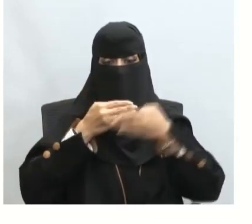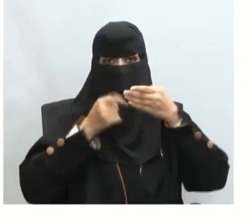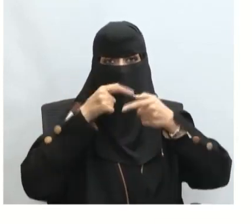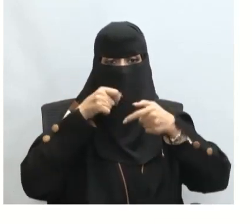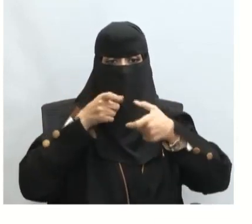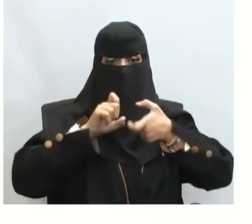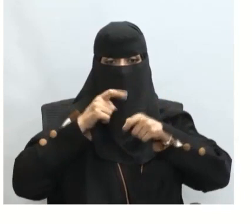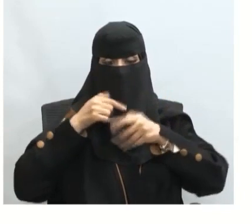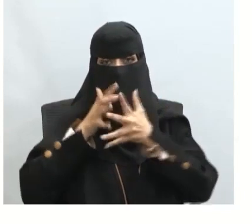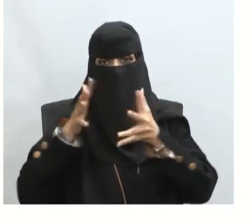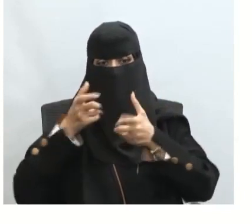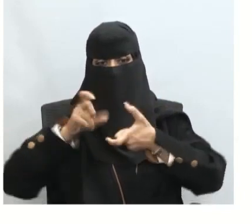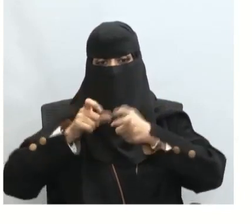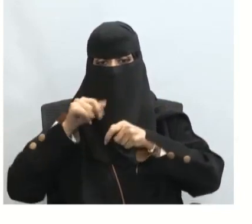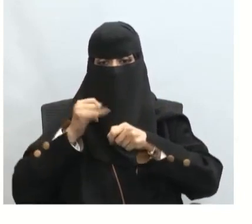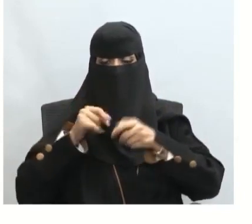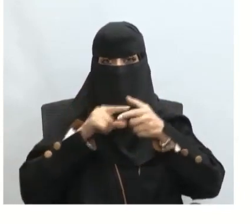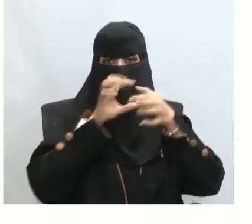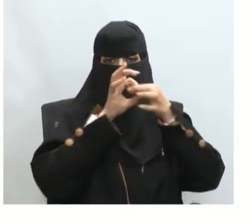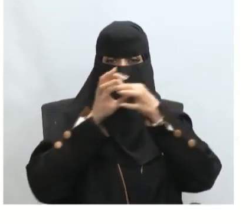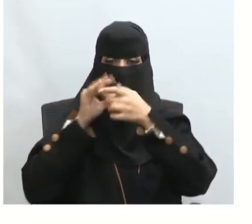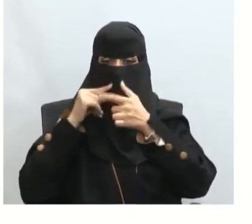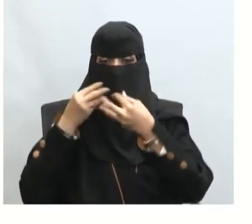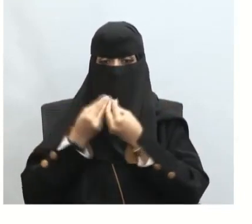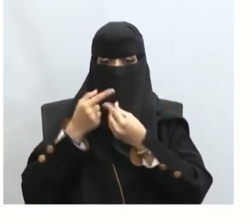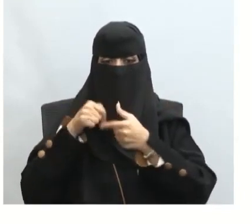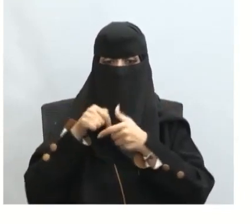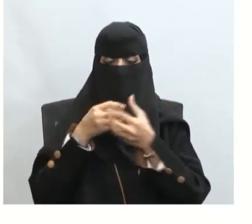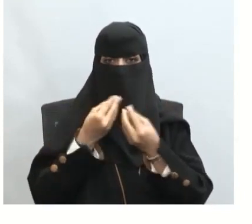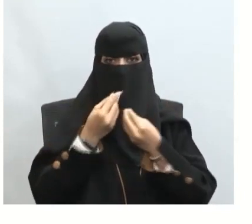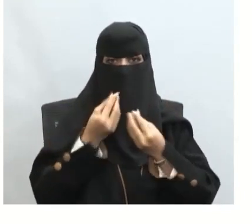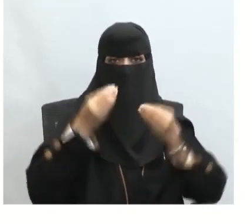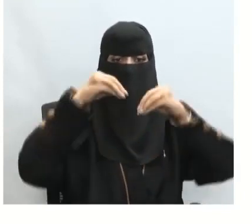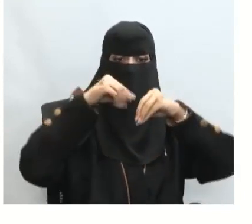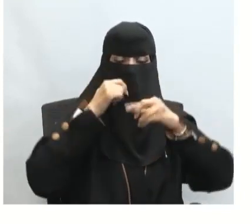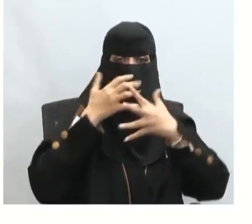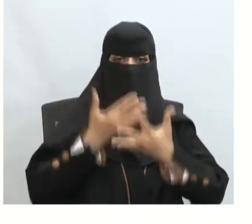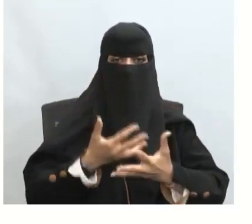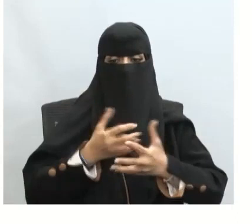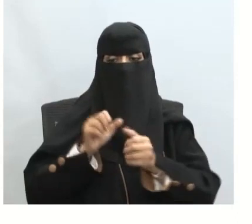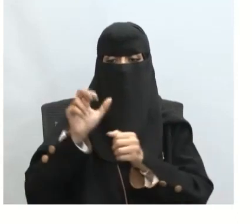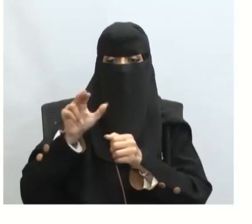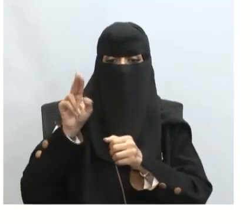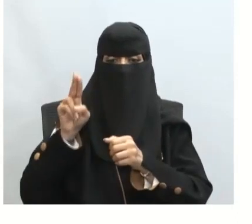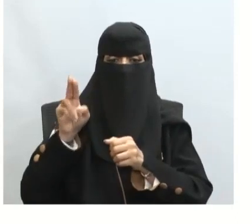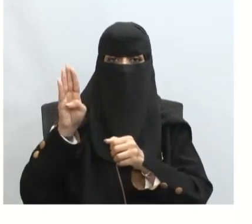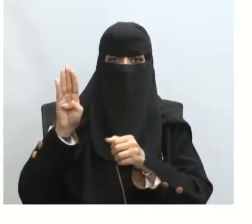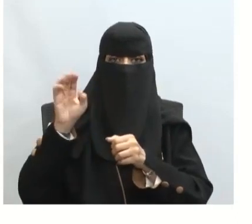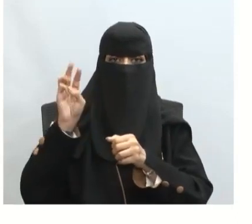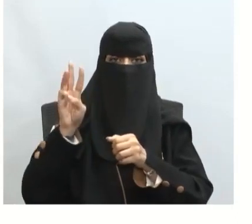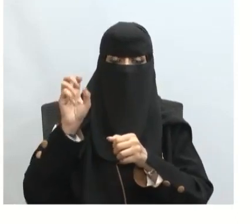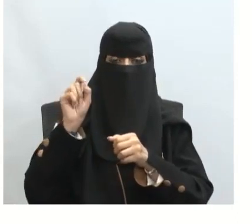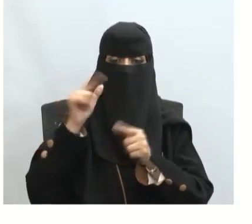البوليمرات الصناعيه مركبات عضويه تكون بشكل متكرر ومرتبطه معا عن طريق تفاعل اما الاضافه او